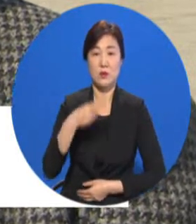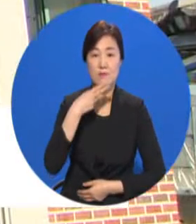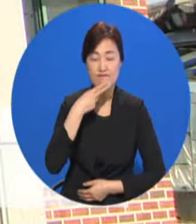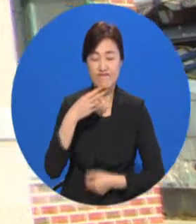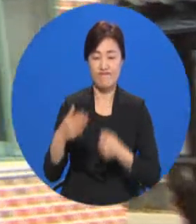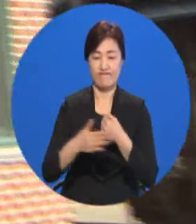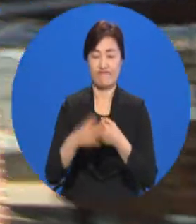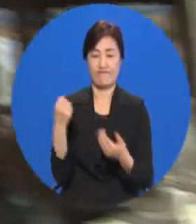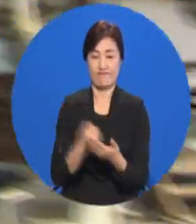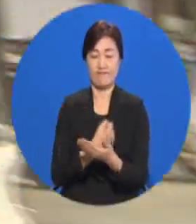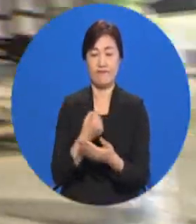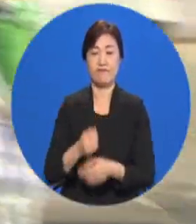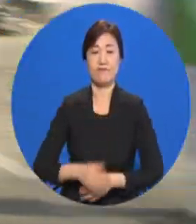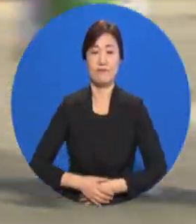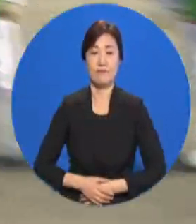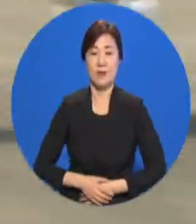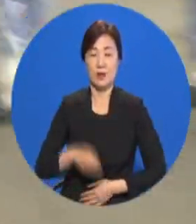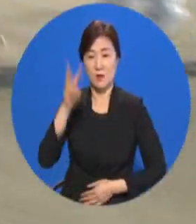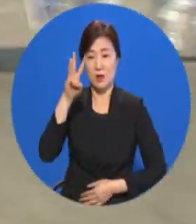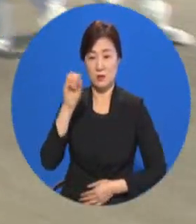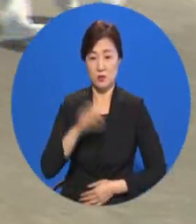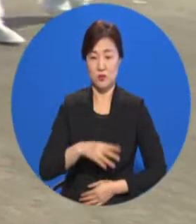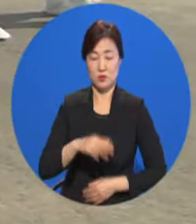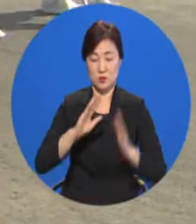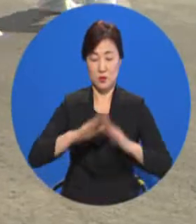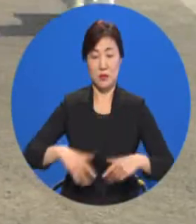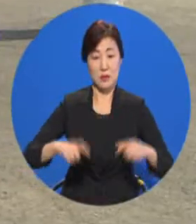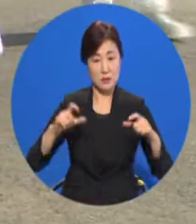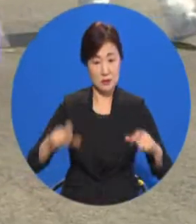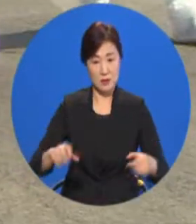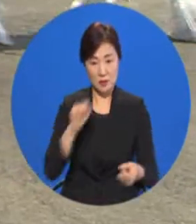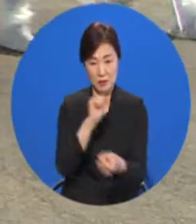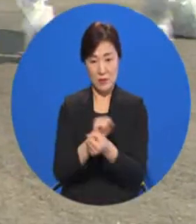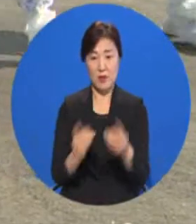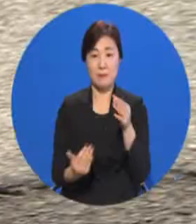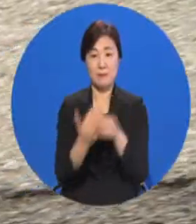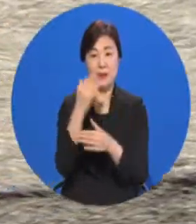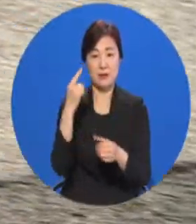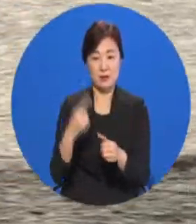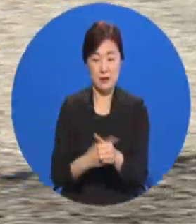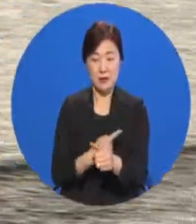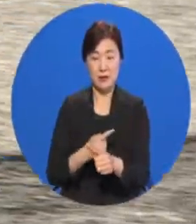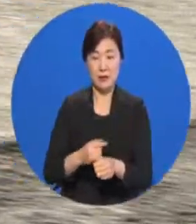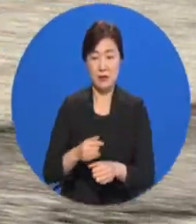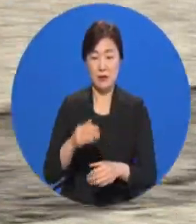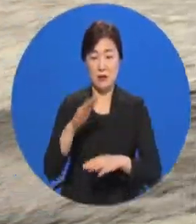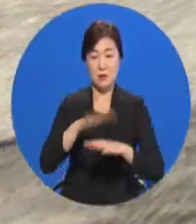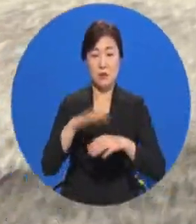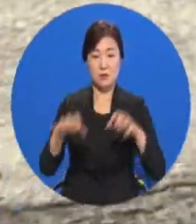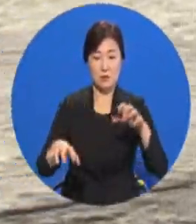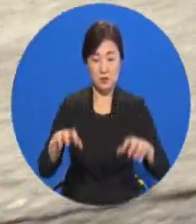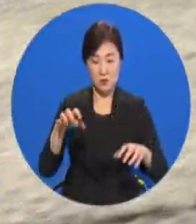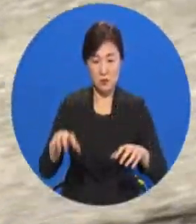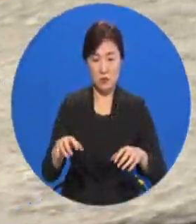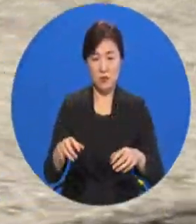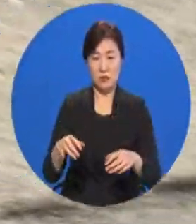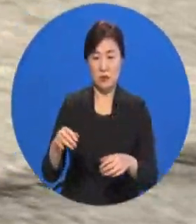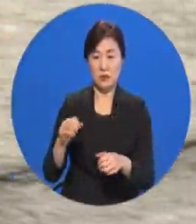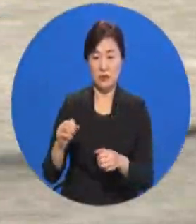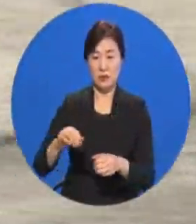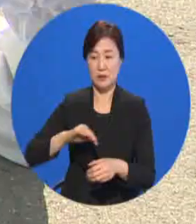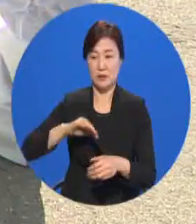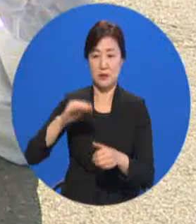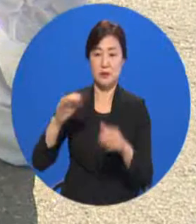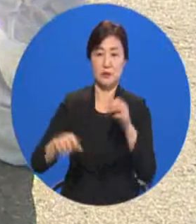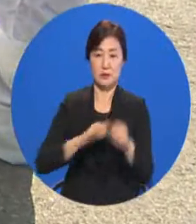보니까. 광주 전남에서도 코로나19 확진자가 잇따르면서 농촌 주민들이 이웃 지키기에